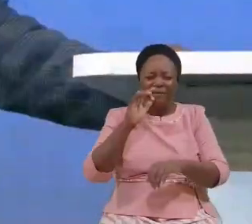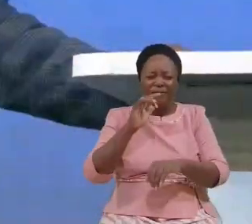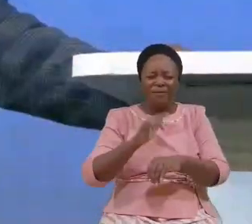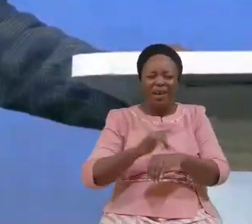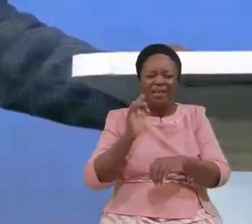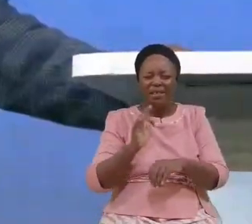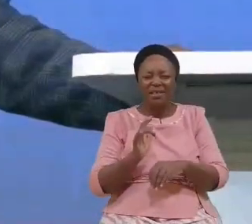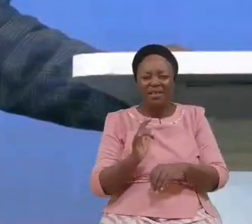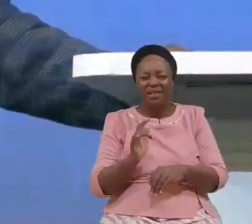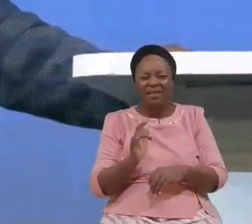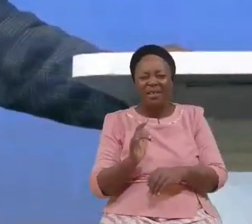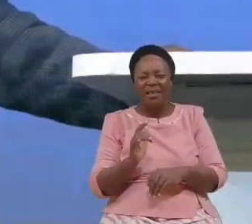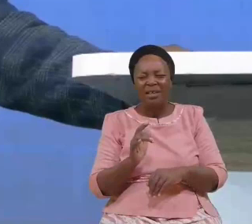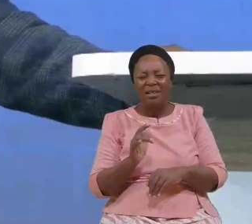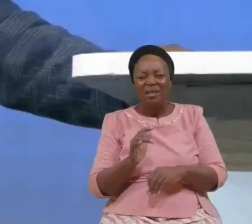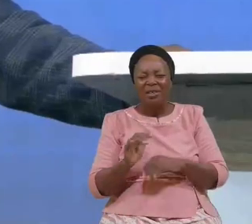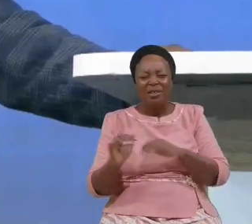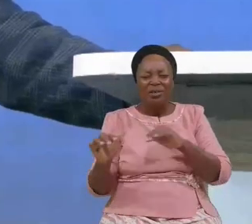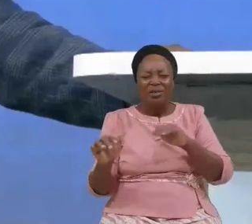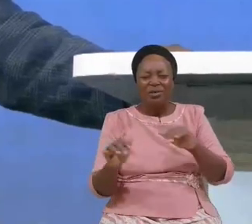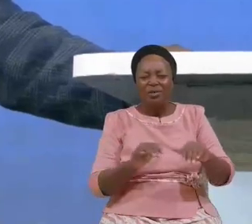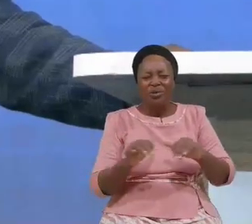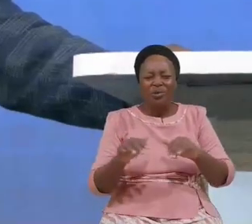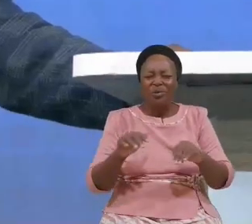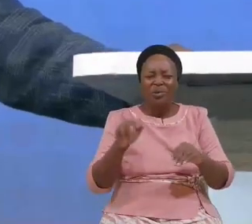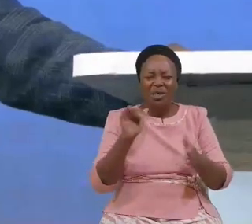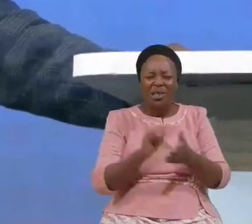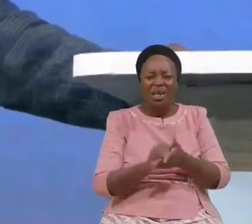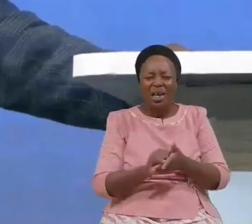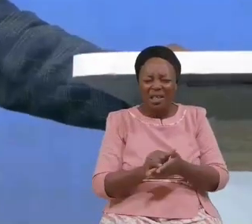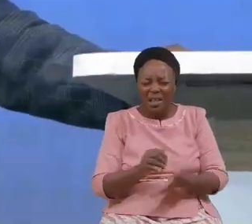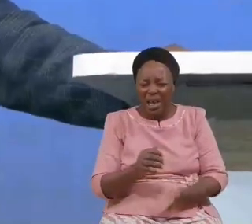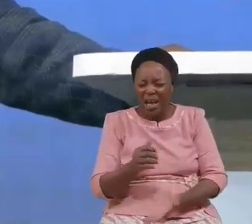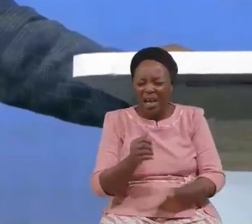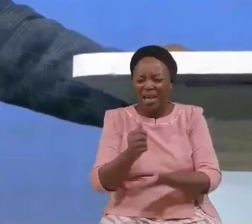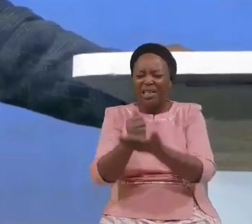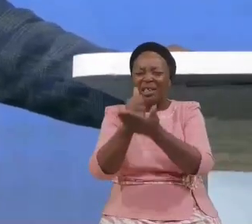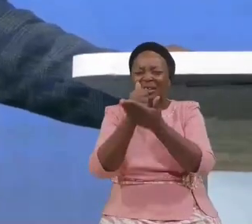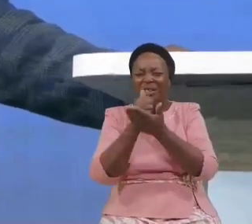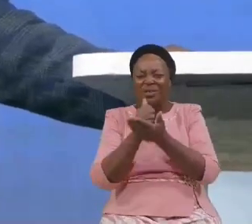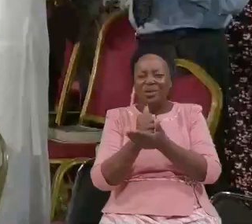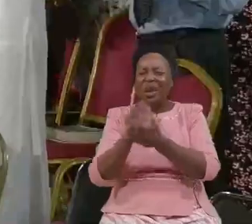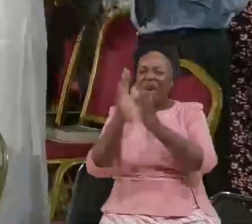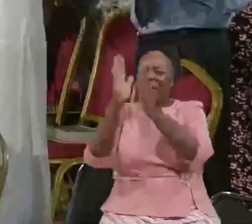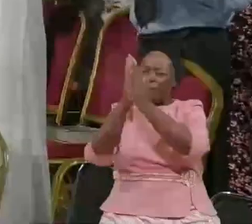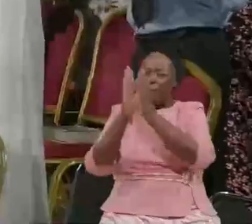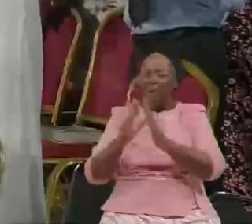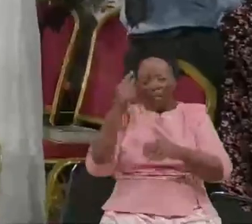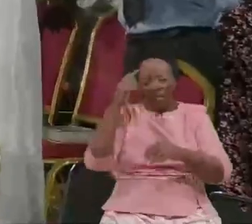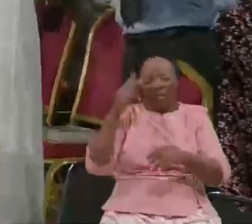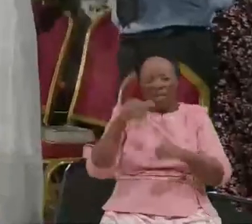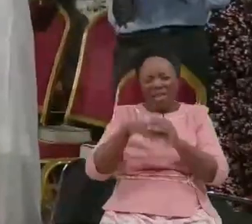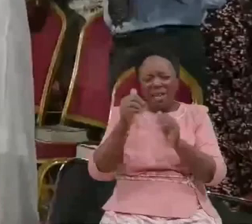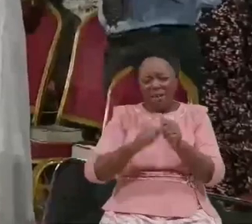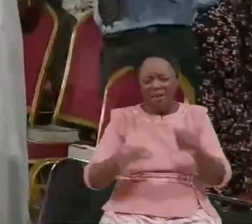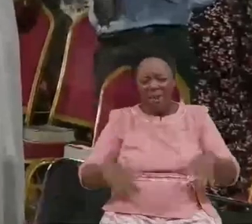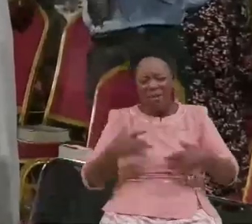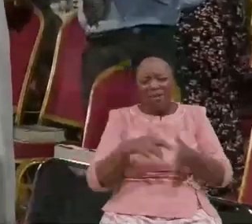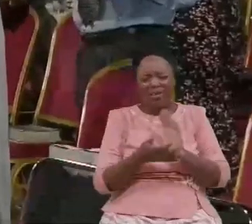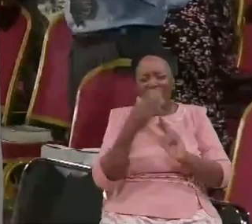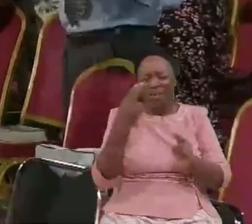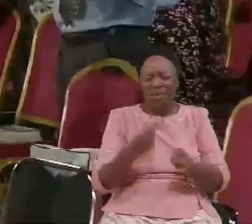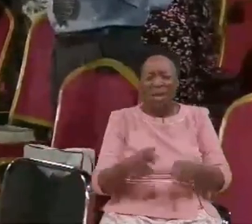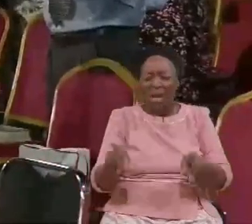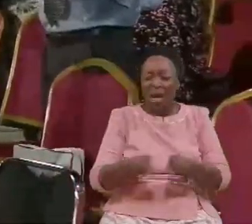accompli ton intervention et ton intersection dans chaque ville comme